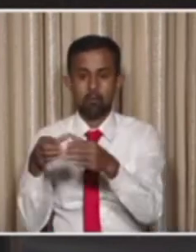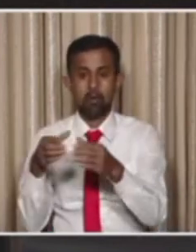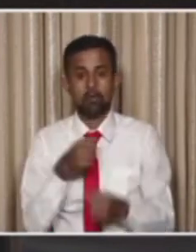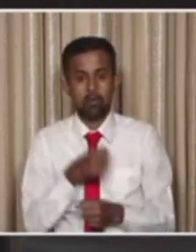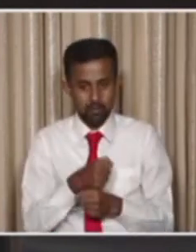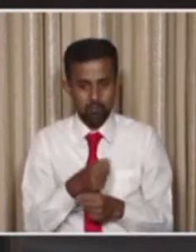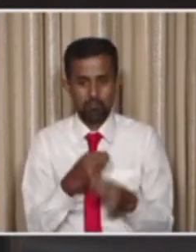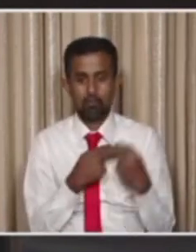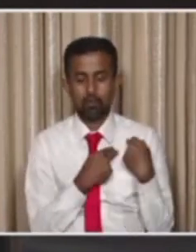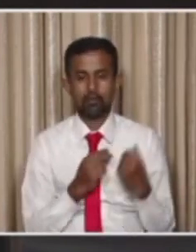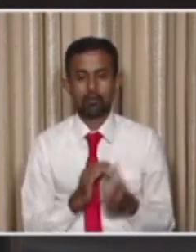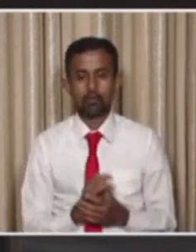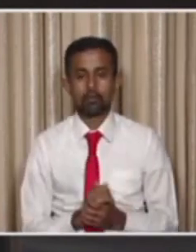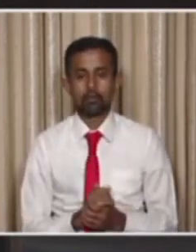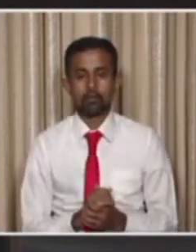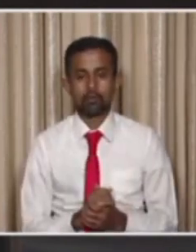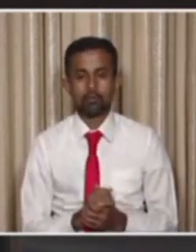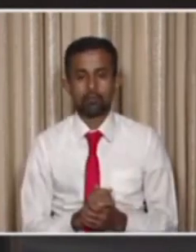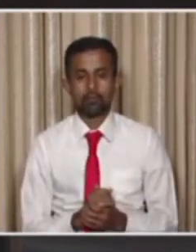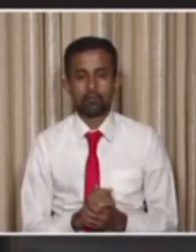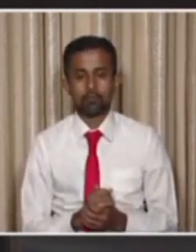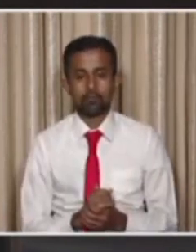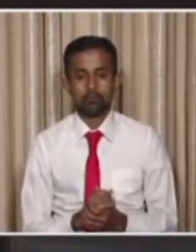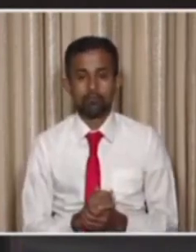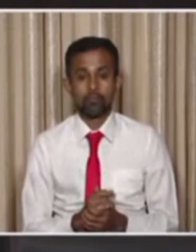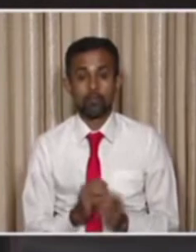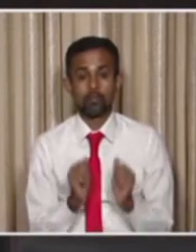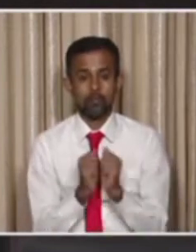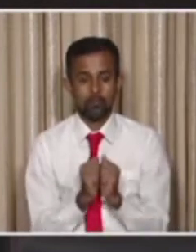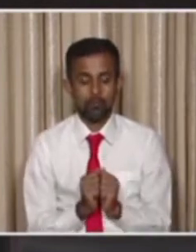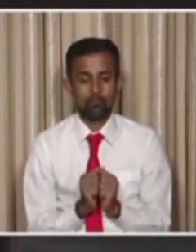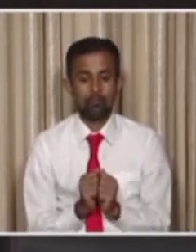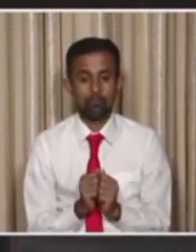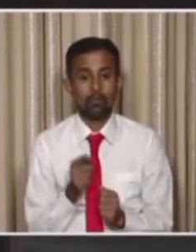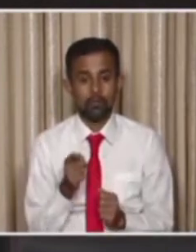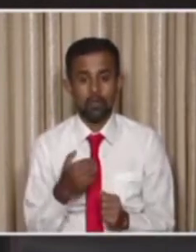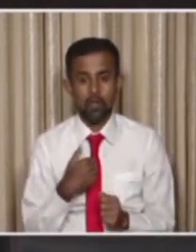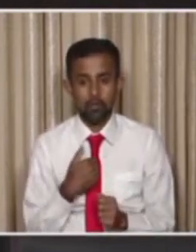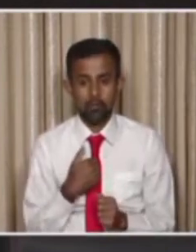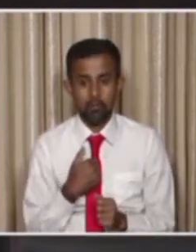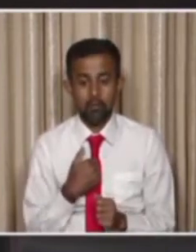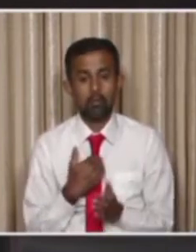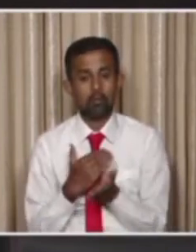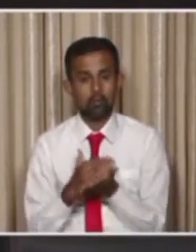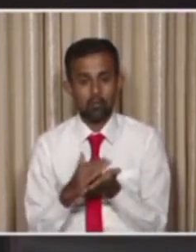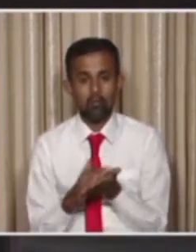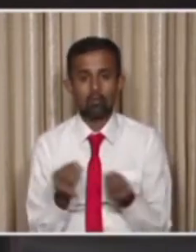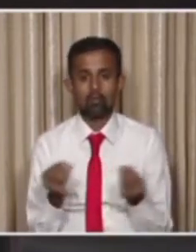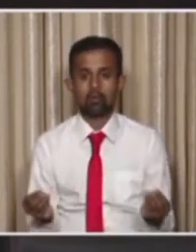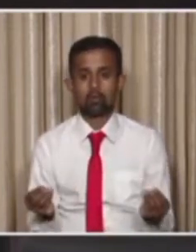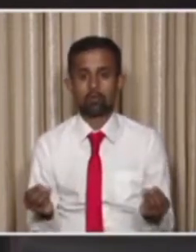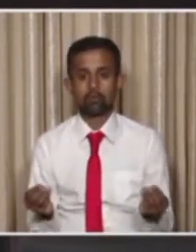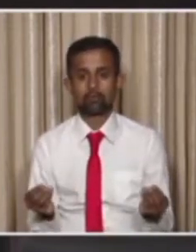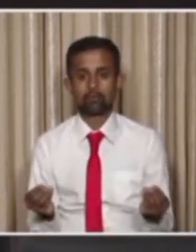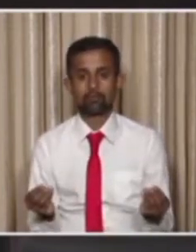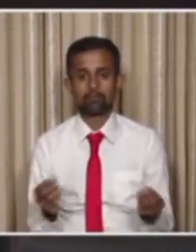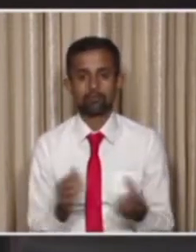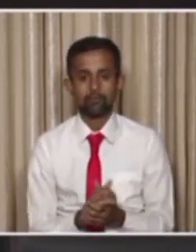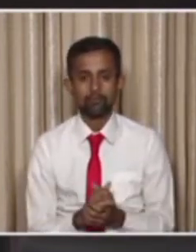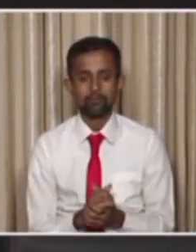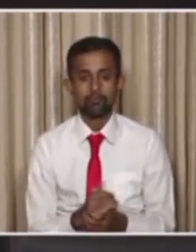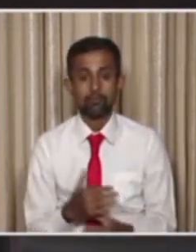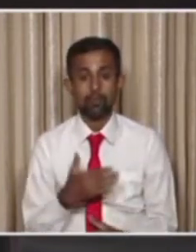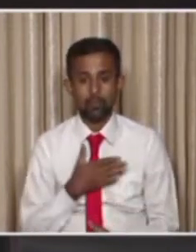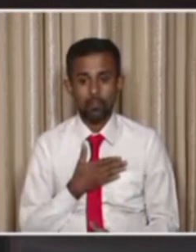ආණ්ඩුවෙත් වගකීම. ඒ කාර්ය වෙනුවෙන් තමයි අපි පෙනී. එතකොට දැන්